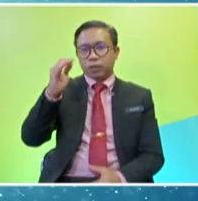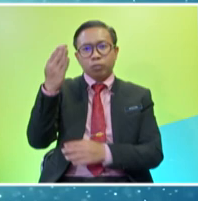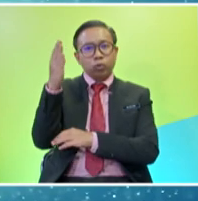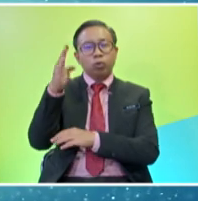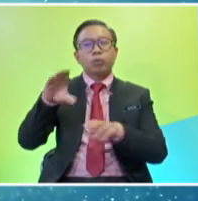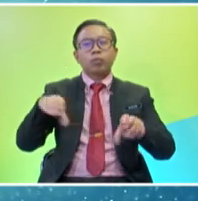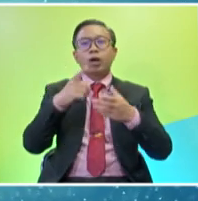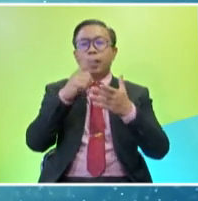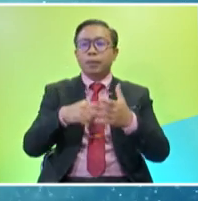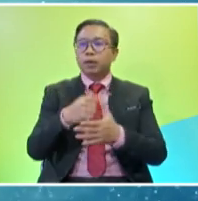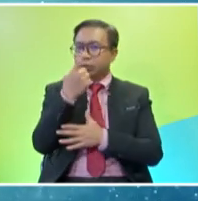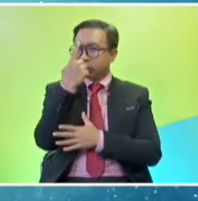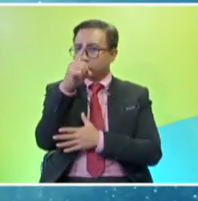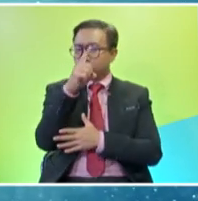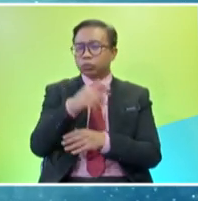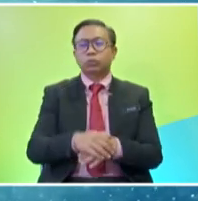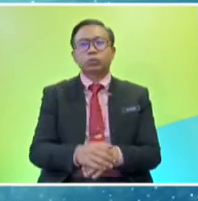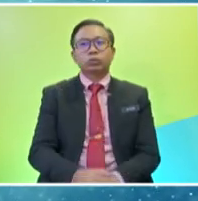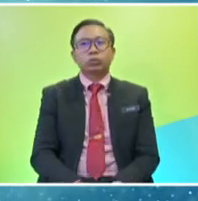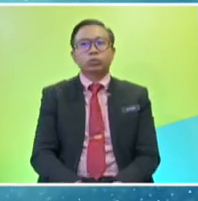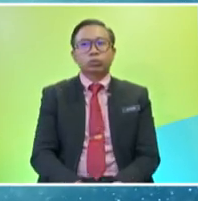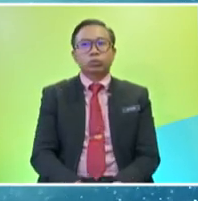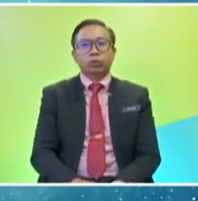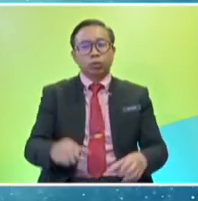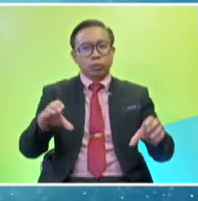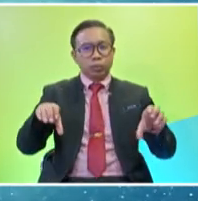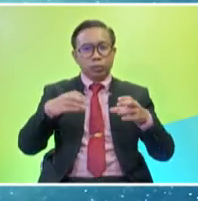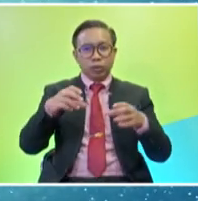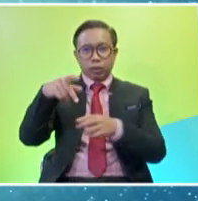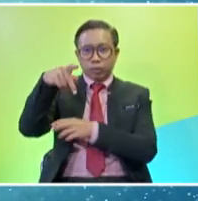digunakan untuk membuat Prabu